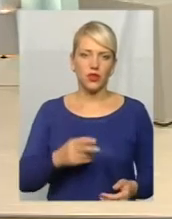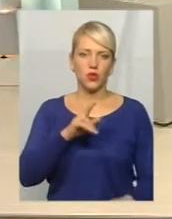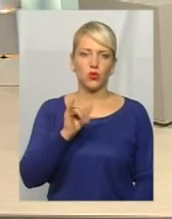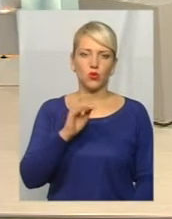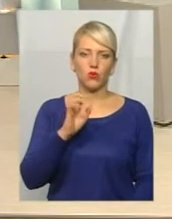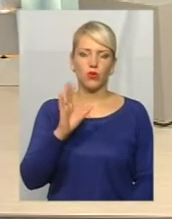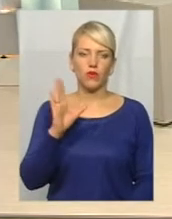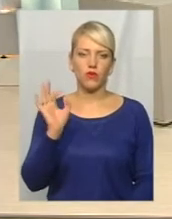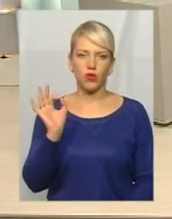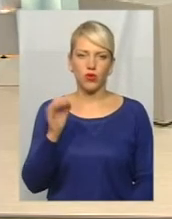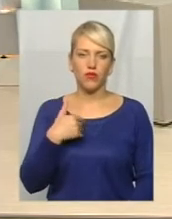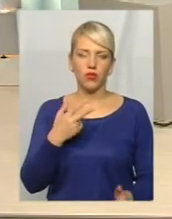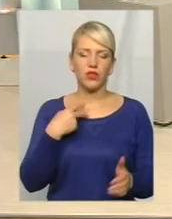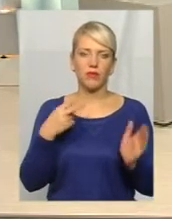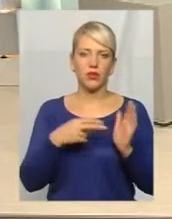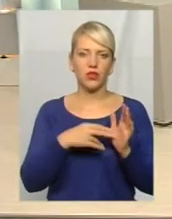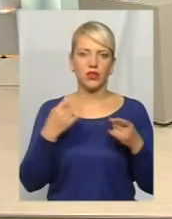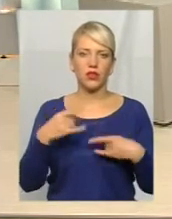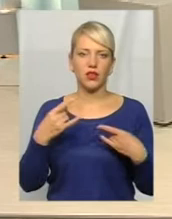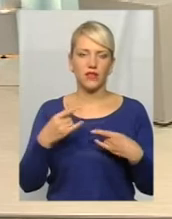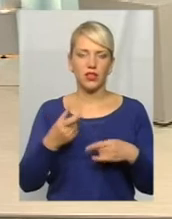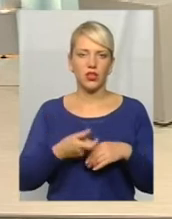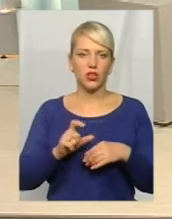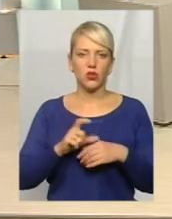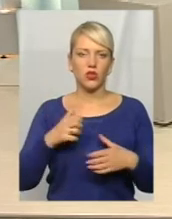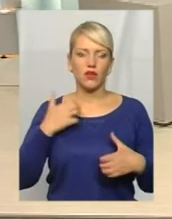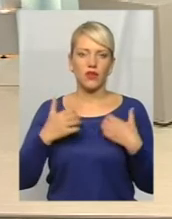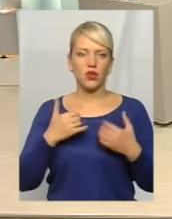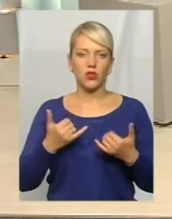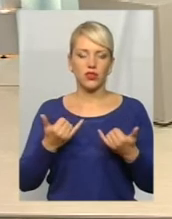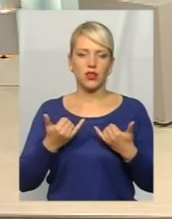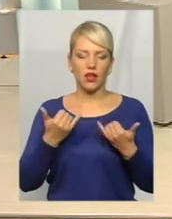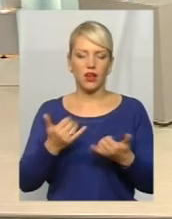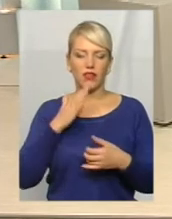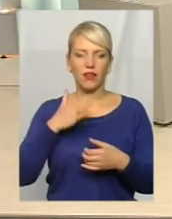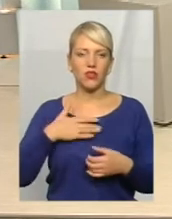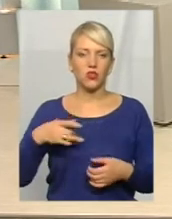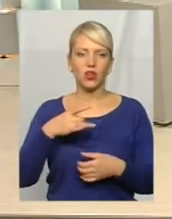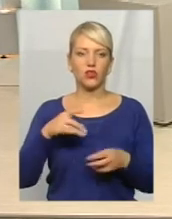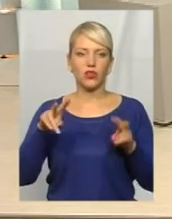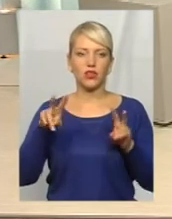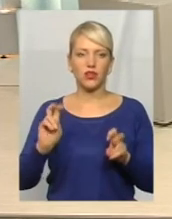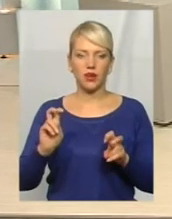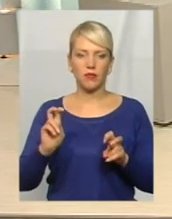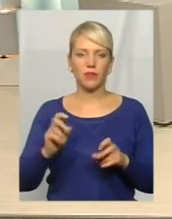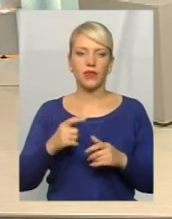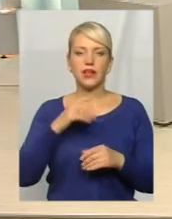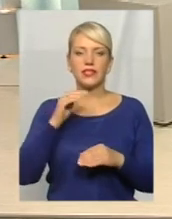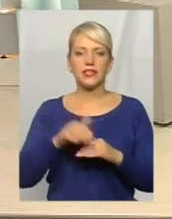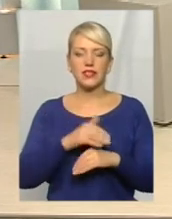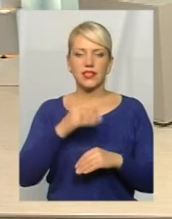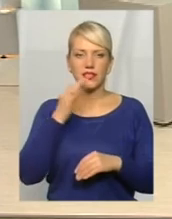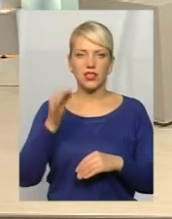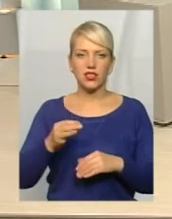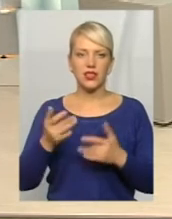От вімкнула телевізор і дуже хвилююча для нашого регіону тема. Скажіть, будь ласка,